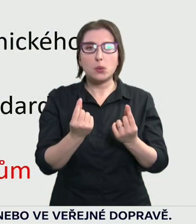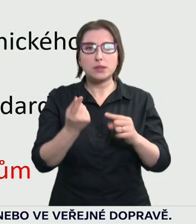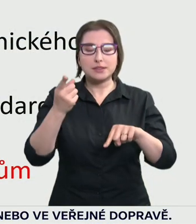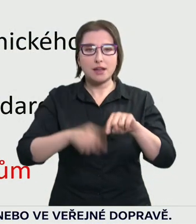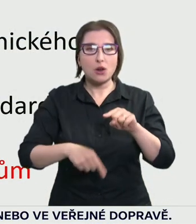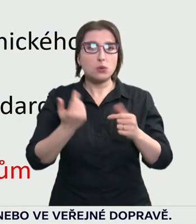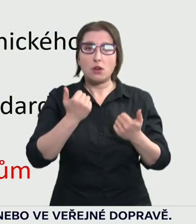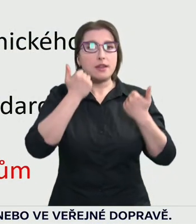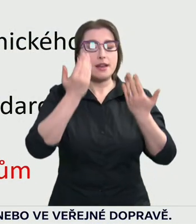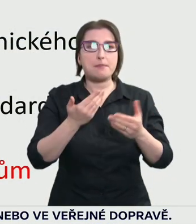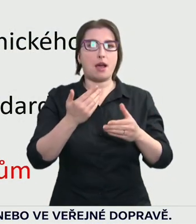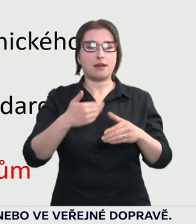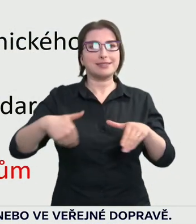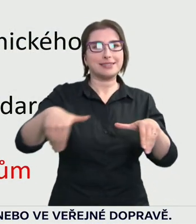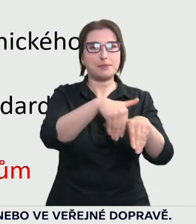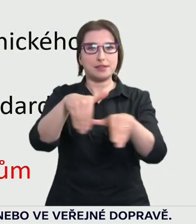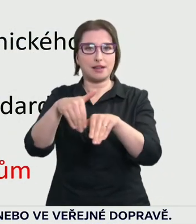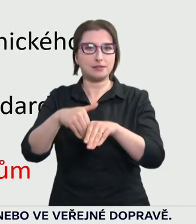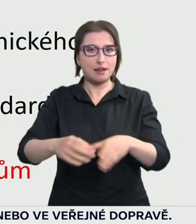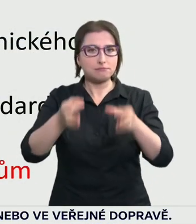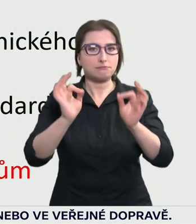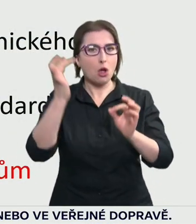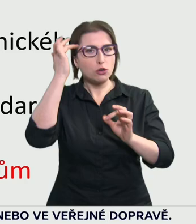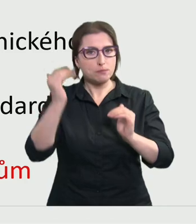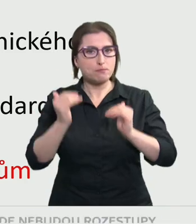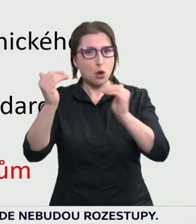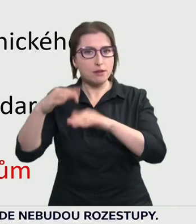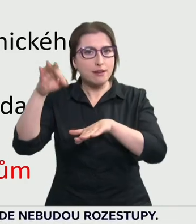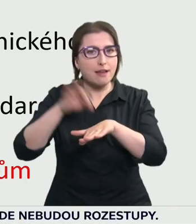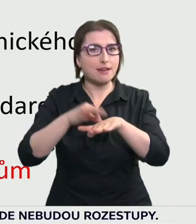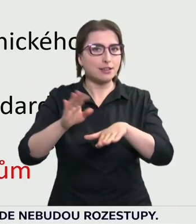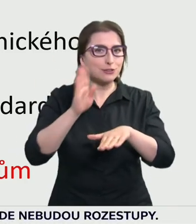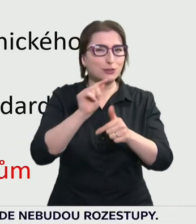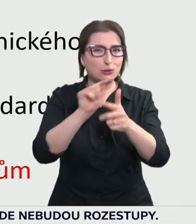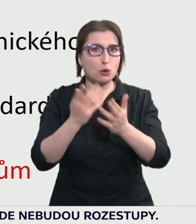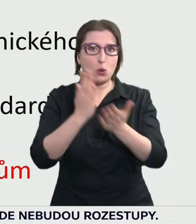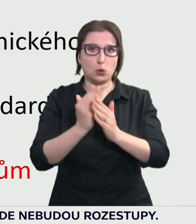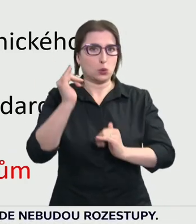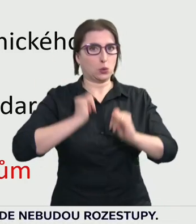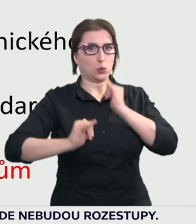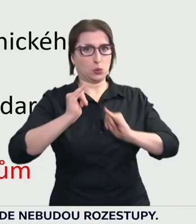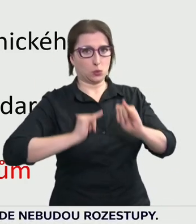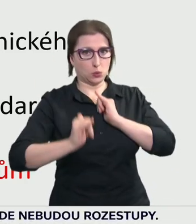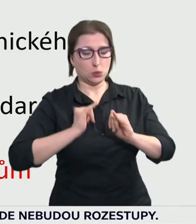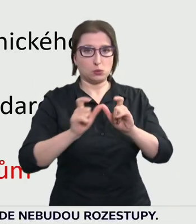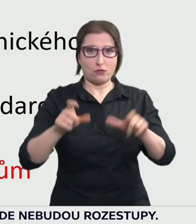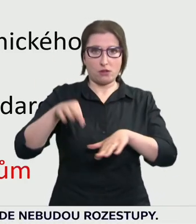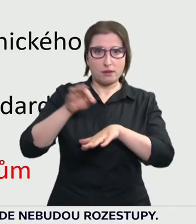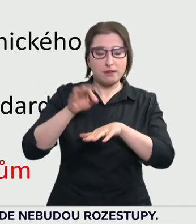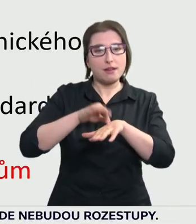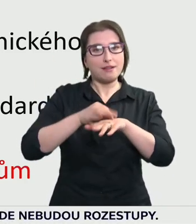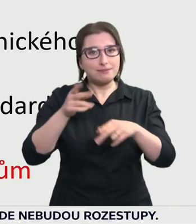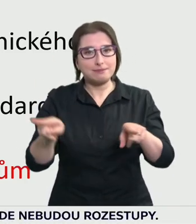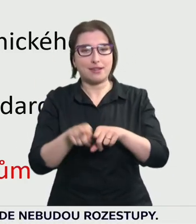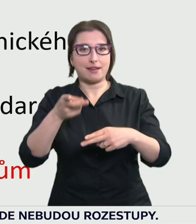kvalifikovaného personálu v nemocnicích. V žádném případě již, a to už říkáme delší dobu, nelze